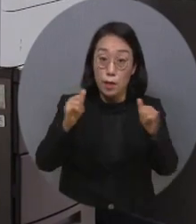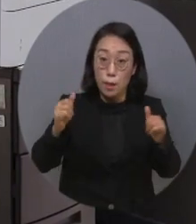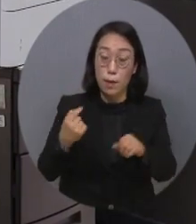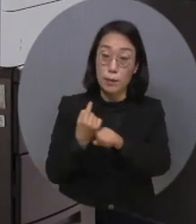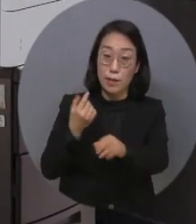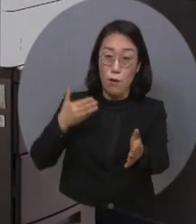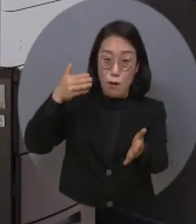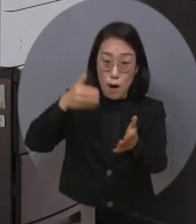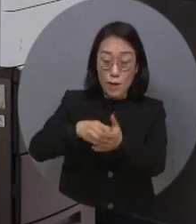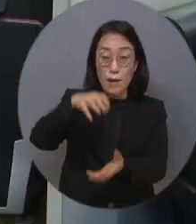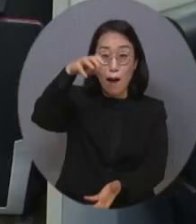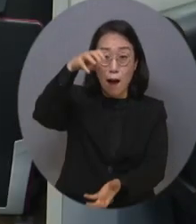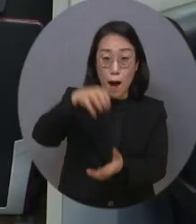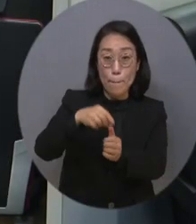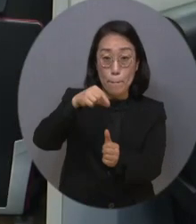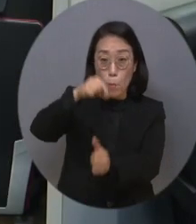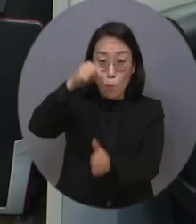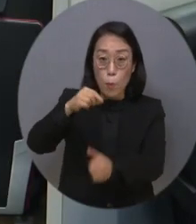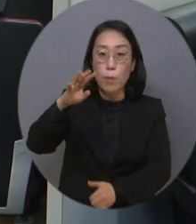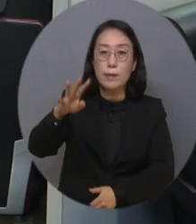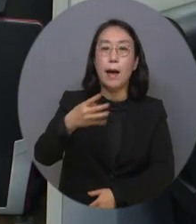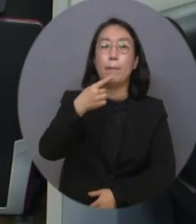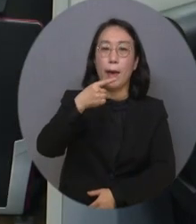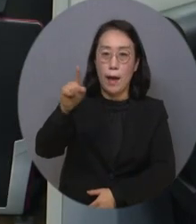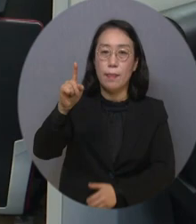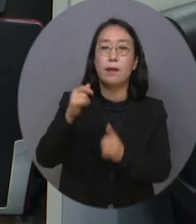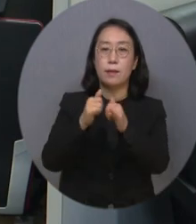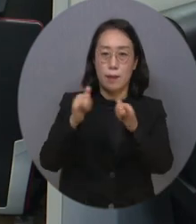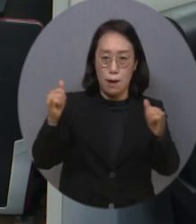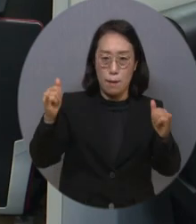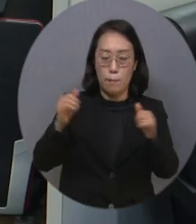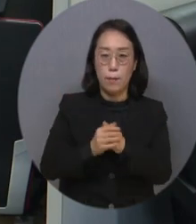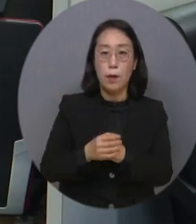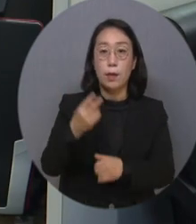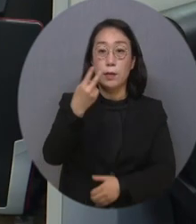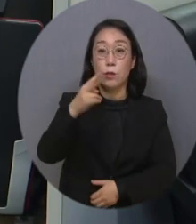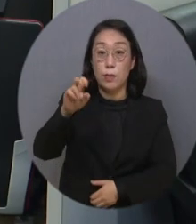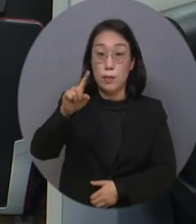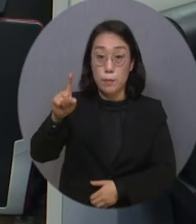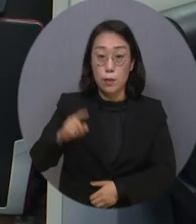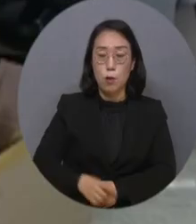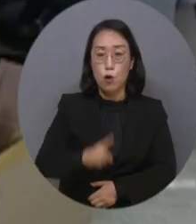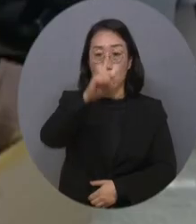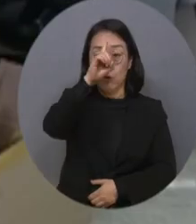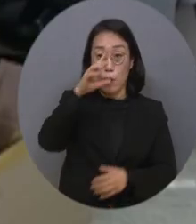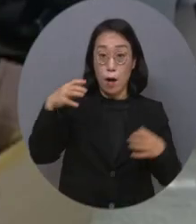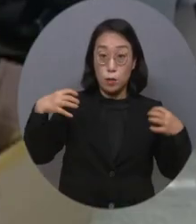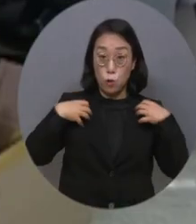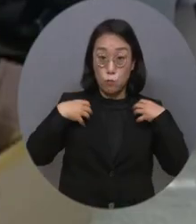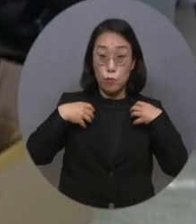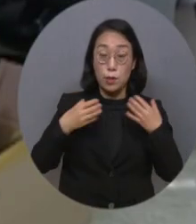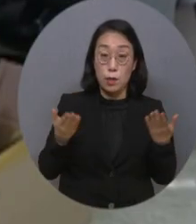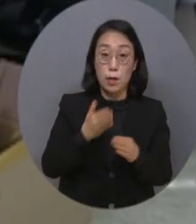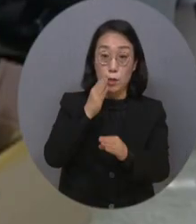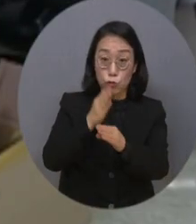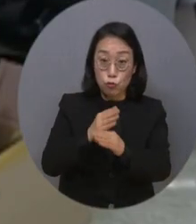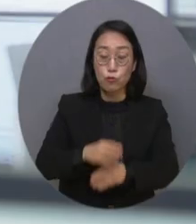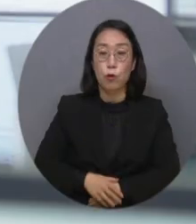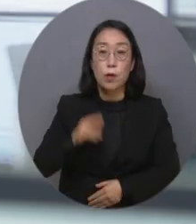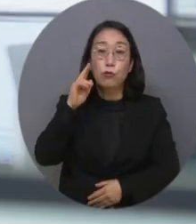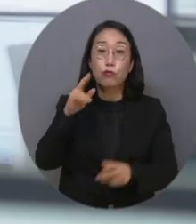지난해까지 누적 선발 인원은 총 4101명이며 2021년 기준 중앙부처에 근무하는 중증장애인